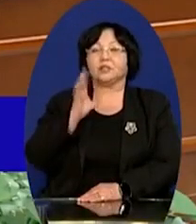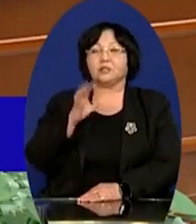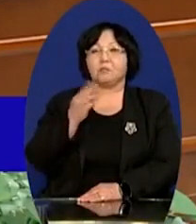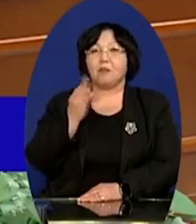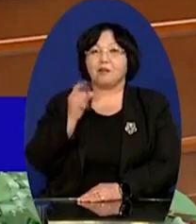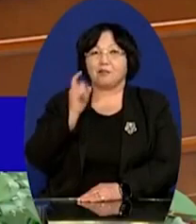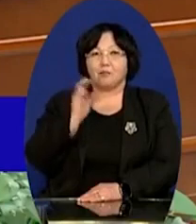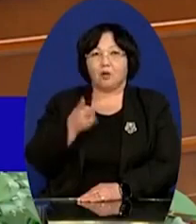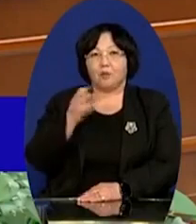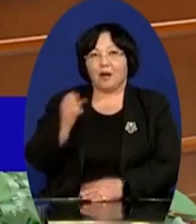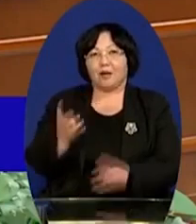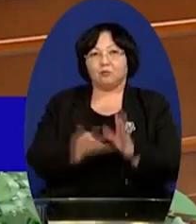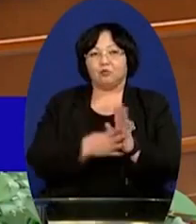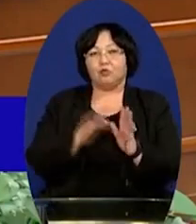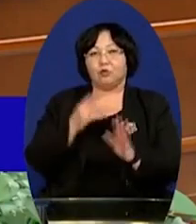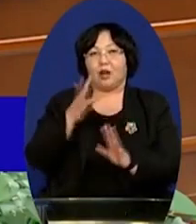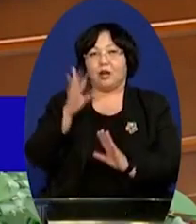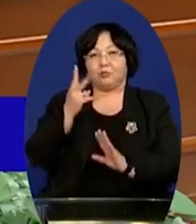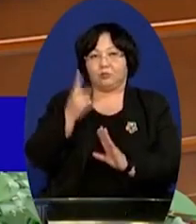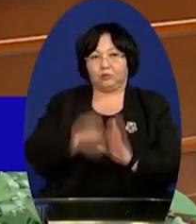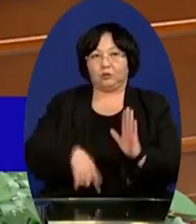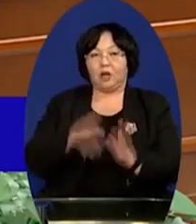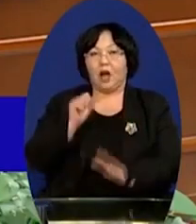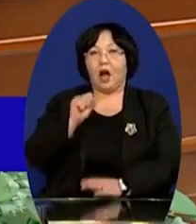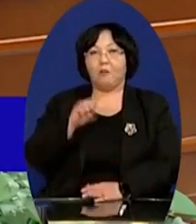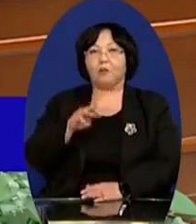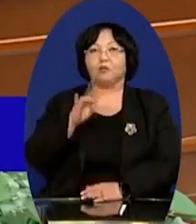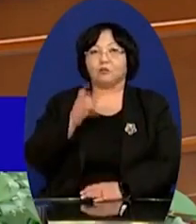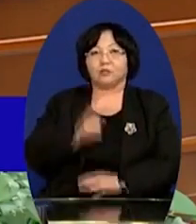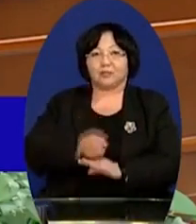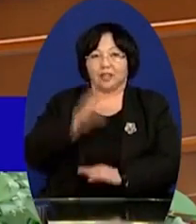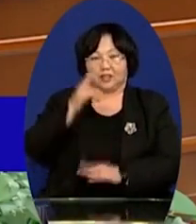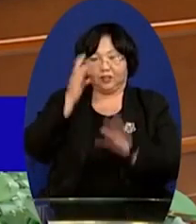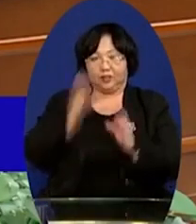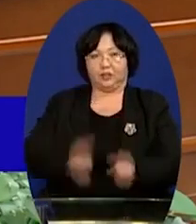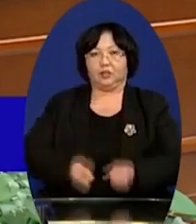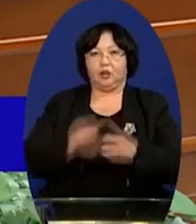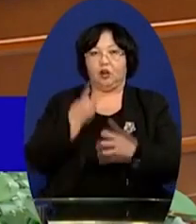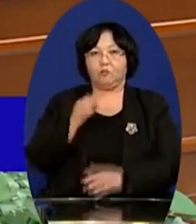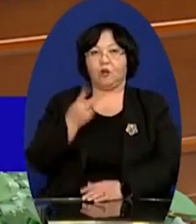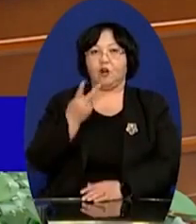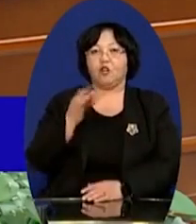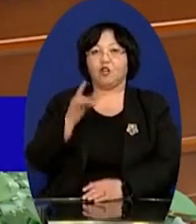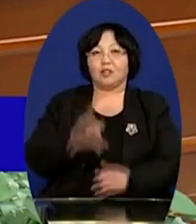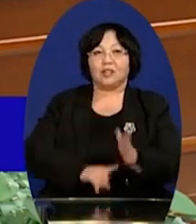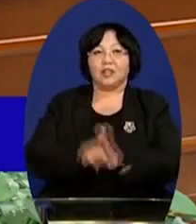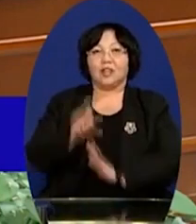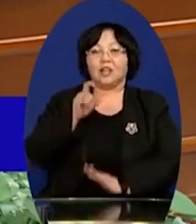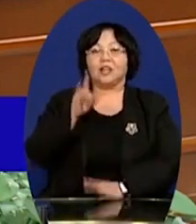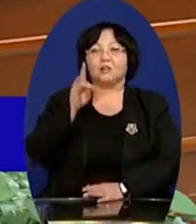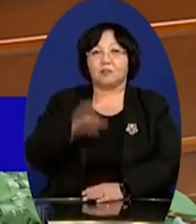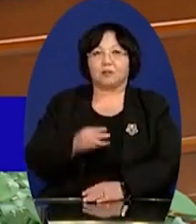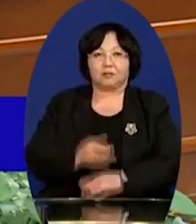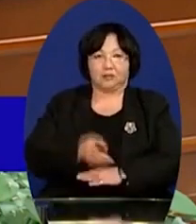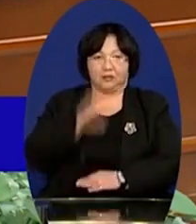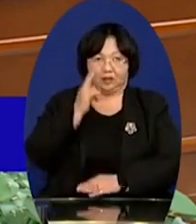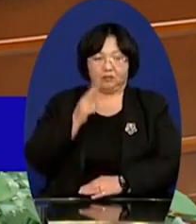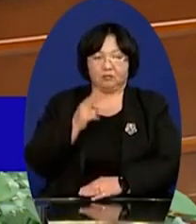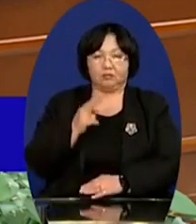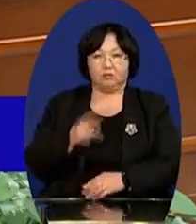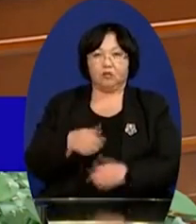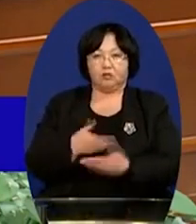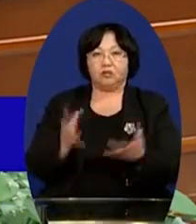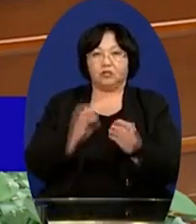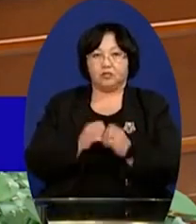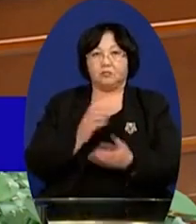оны 12 сард ерөнхийдөө амар төвшин захирлын үед шийдвэр гараад 2020 онд нийхэр инфо цахирлын үед олголт хийгдсэн байдаг.